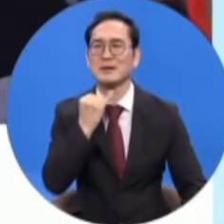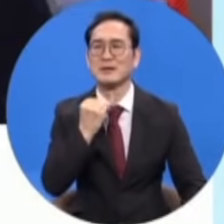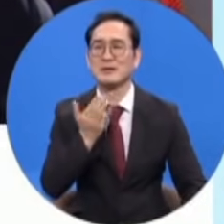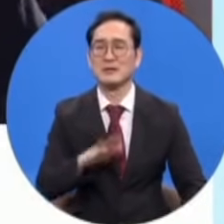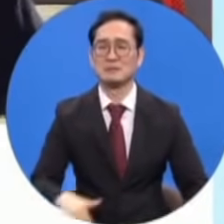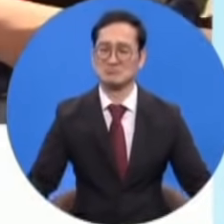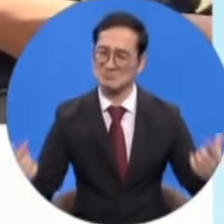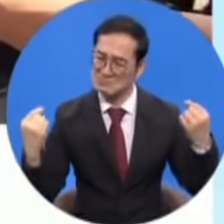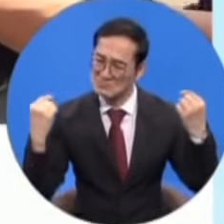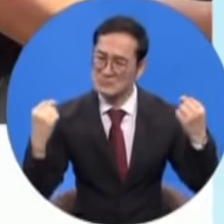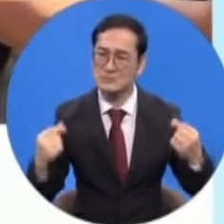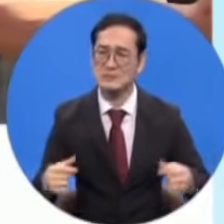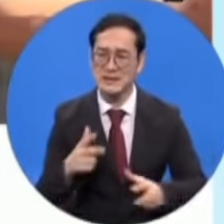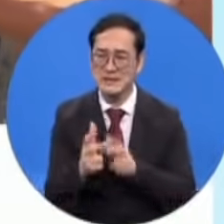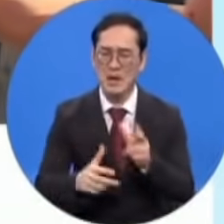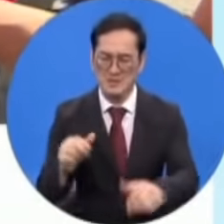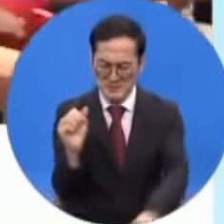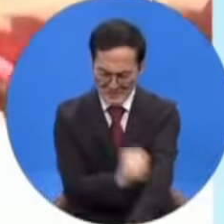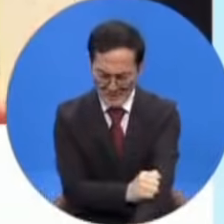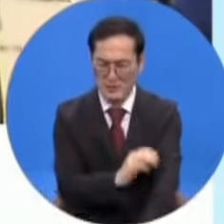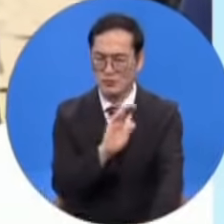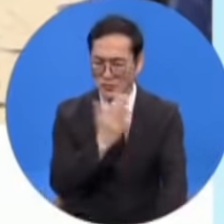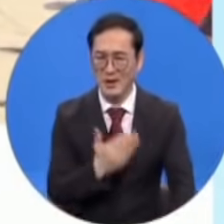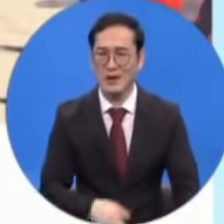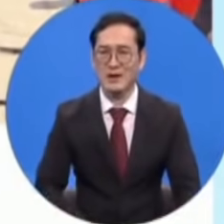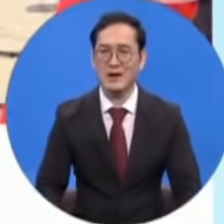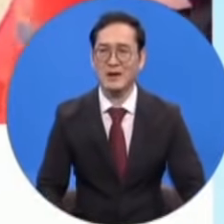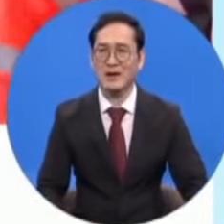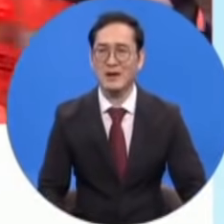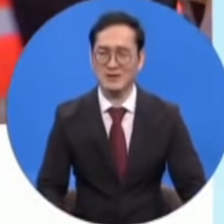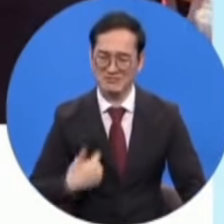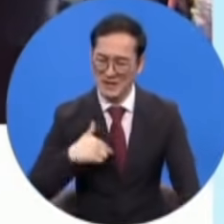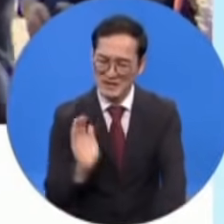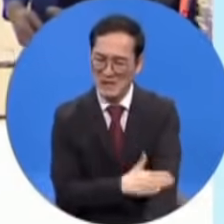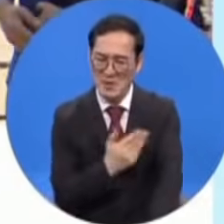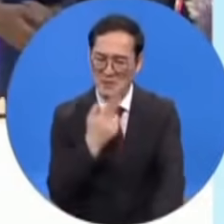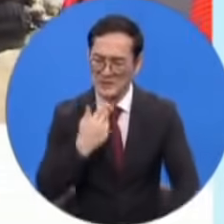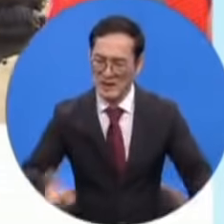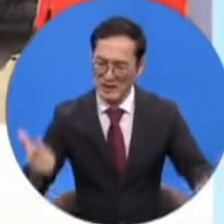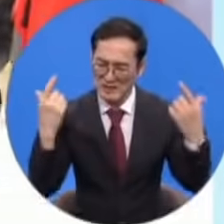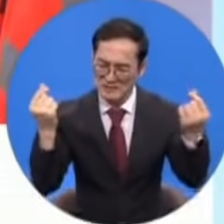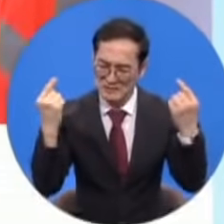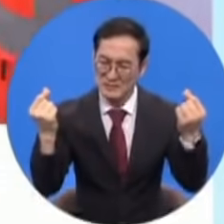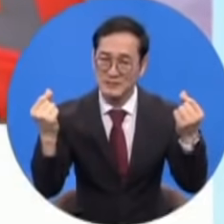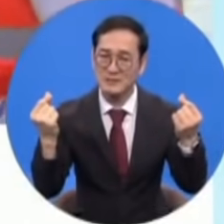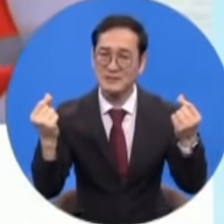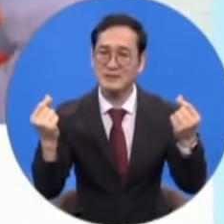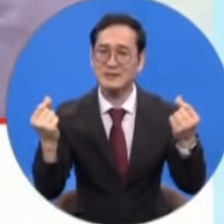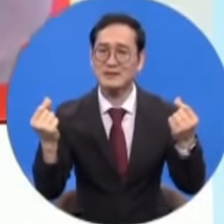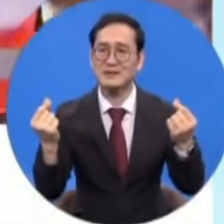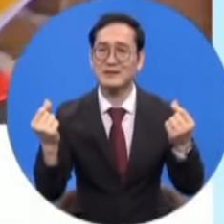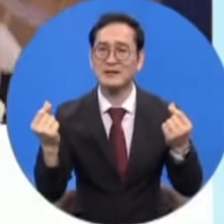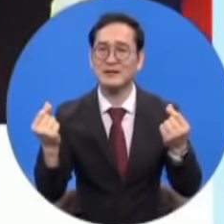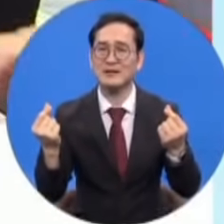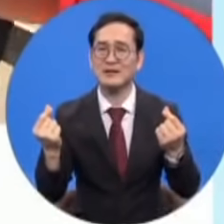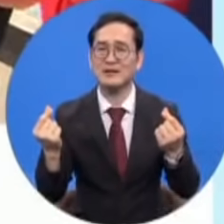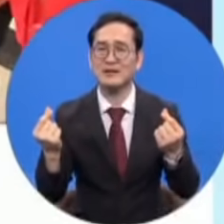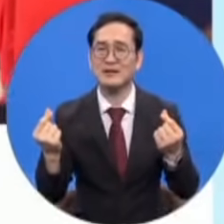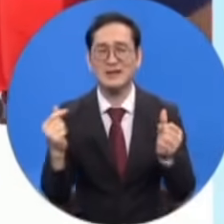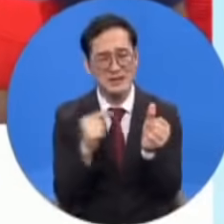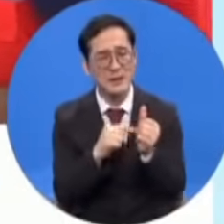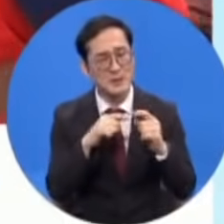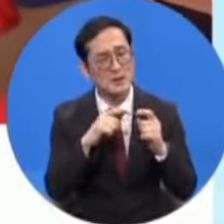이제 명대사는 아직도 이 사업은 잘 된 사업 이라고 얘기합니다 조금의 잘못도 없다 라고만 계속 찾아 2 3명 지사 개인의 잘못이 문제가 아니고